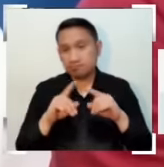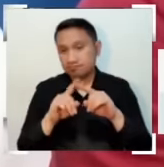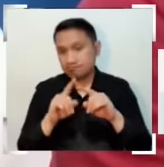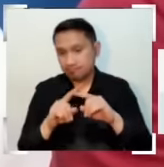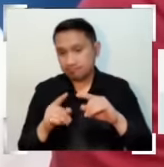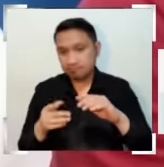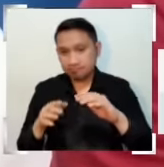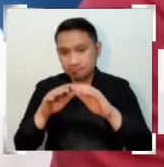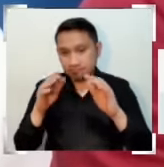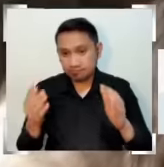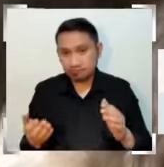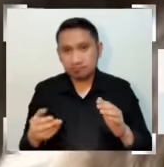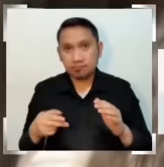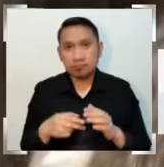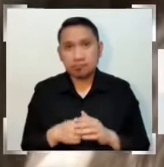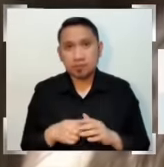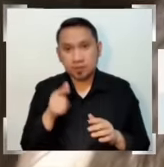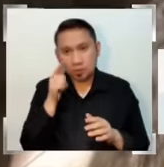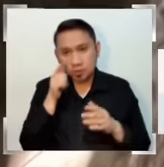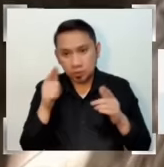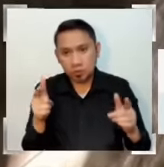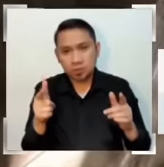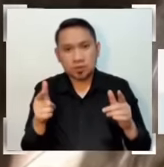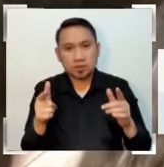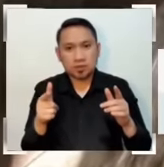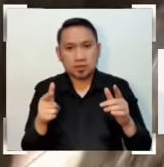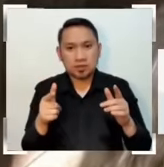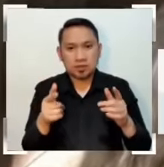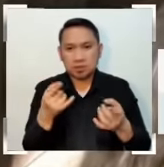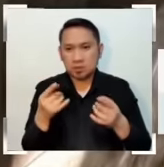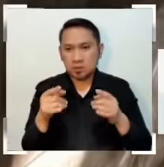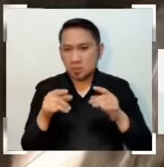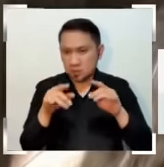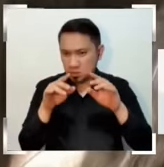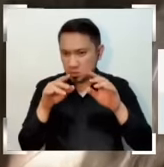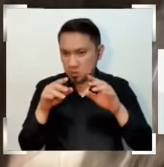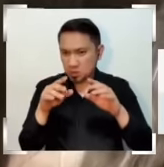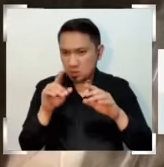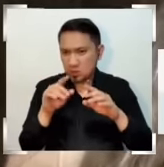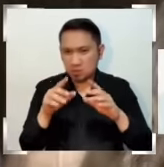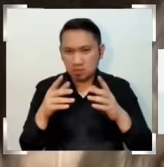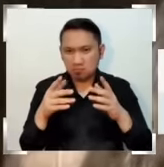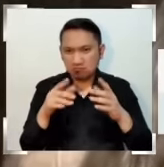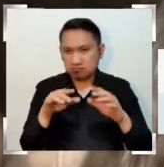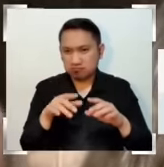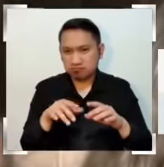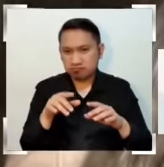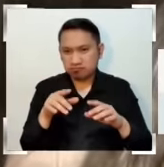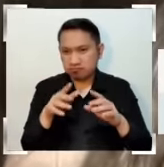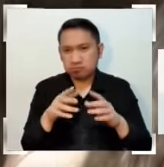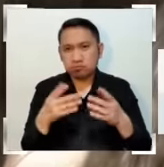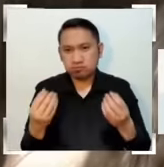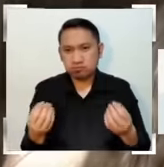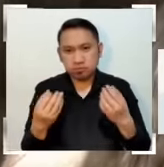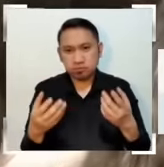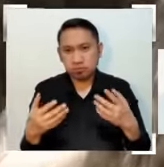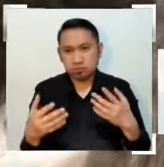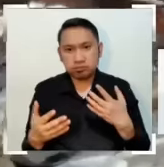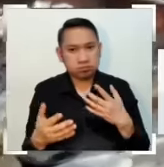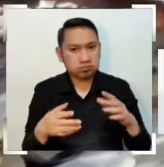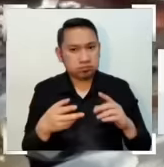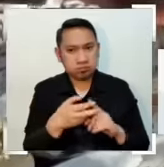like a spider web. Pero sa mahigit 2 linggong pagkakabihag, maayos naman daw ang pakikitungo sa